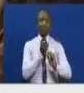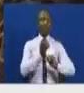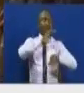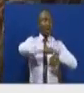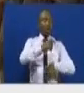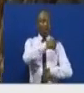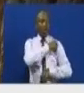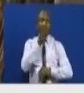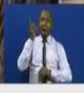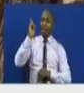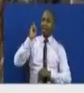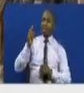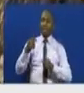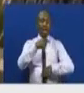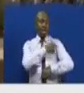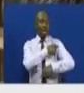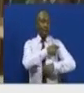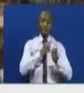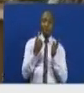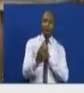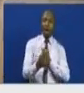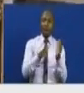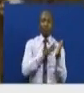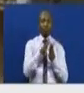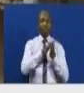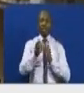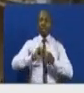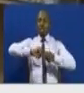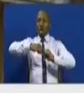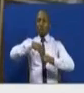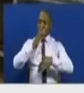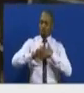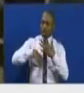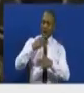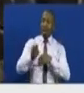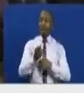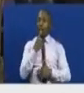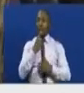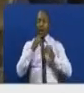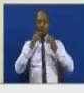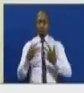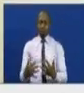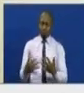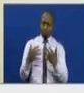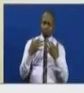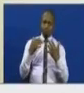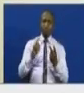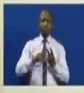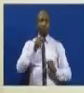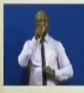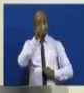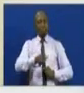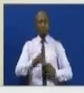tiba mbadala hapa anazungumzia changamoto ya kuchanganya dawa za kujifukiza. Mtu